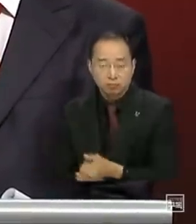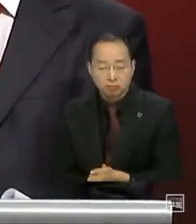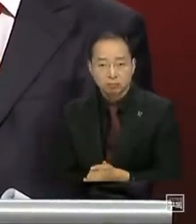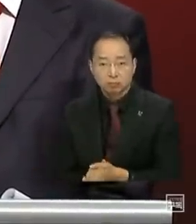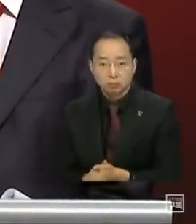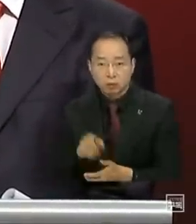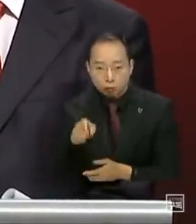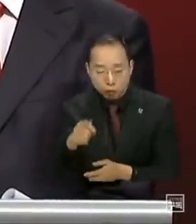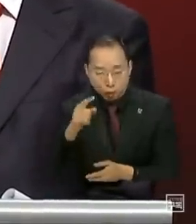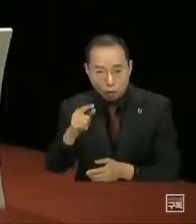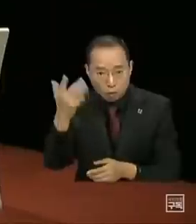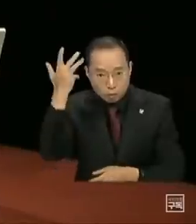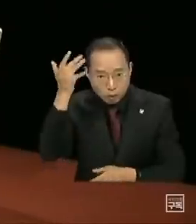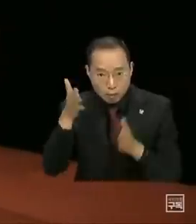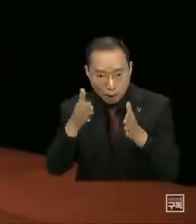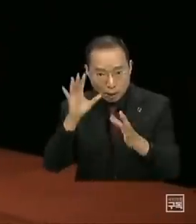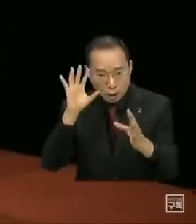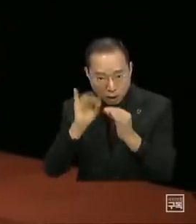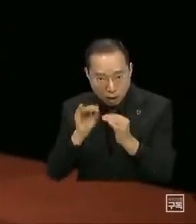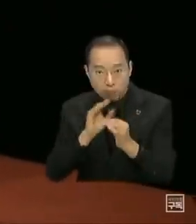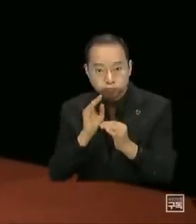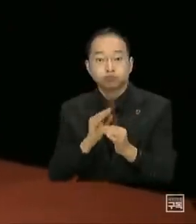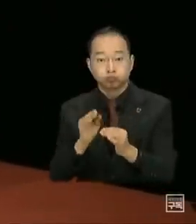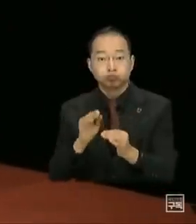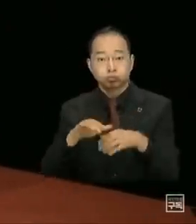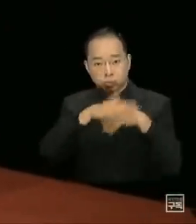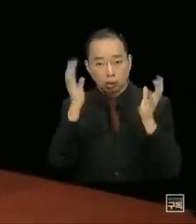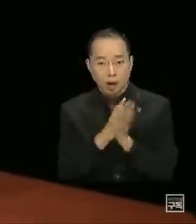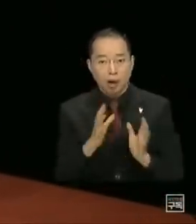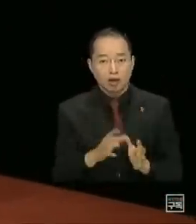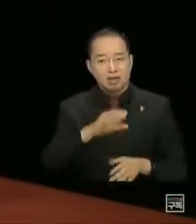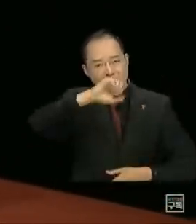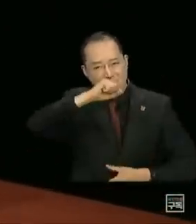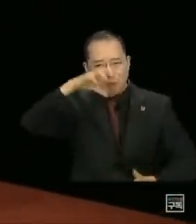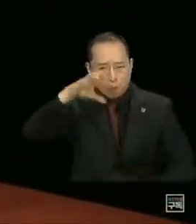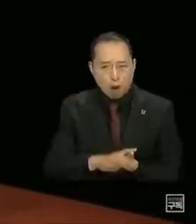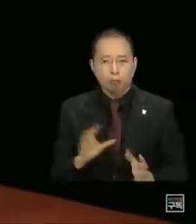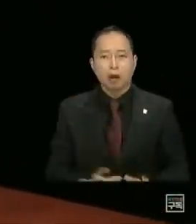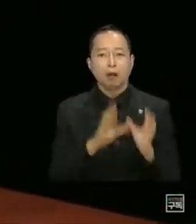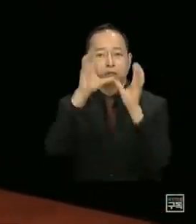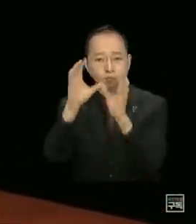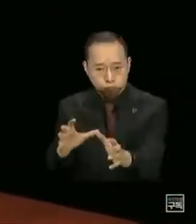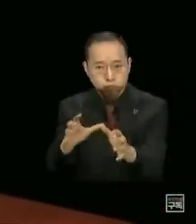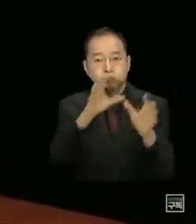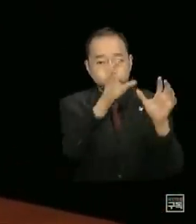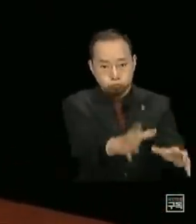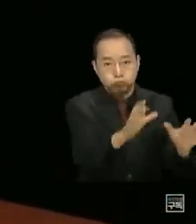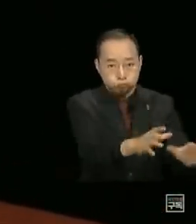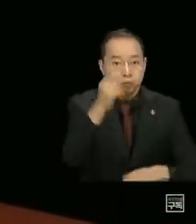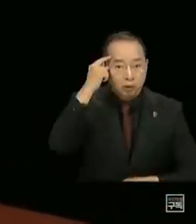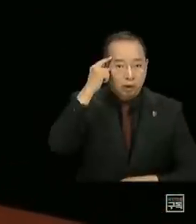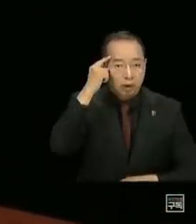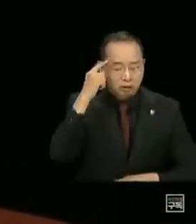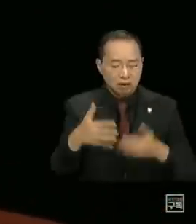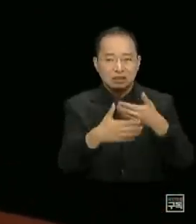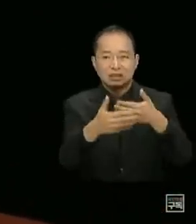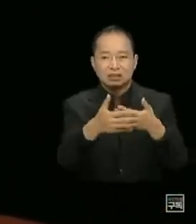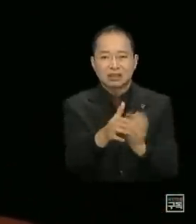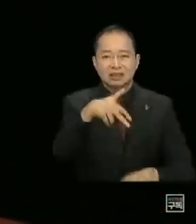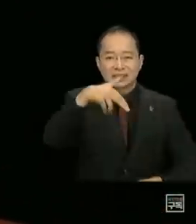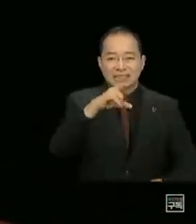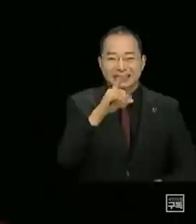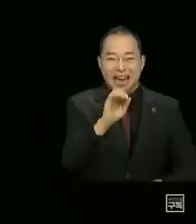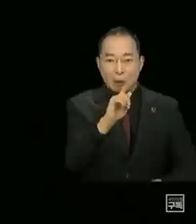부처에 인사권한까지 다 주려고 합니다. 그렇게 해서 장관 책임제로 나라 운영을 하고 그리고